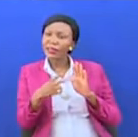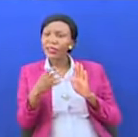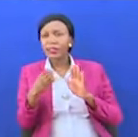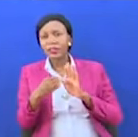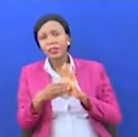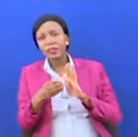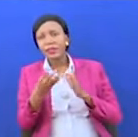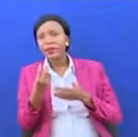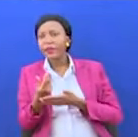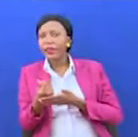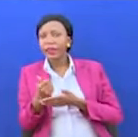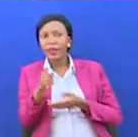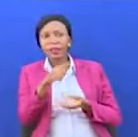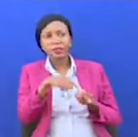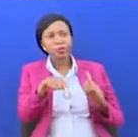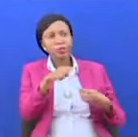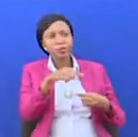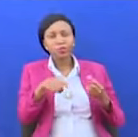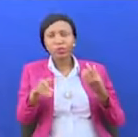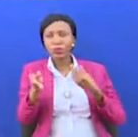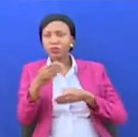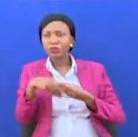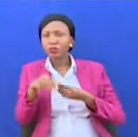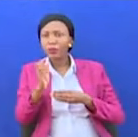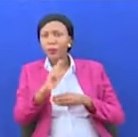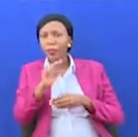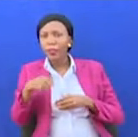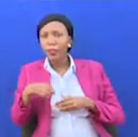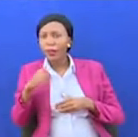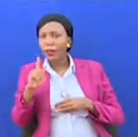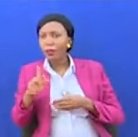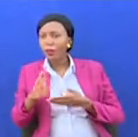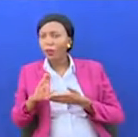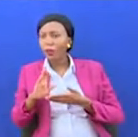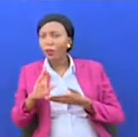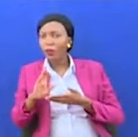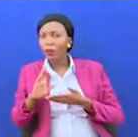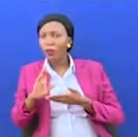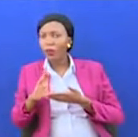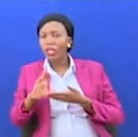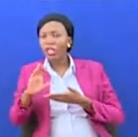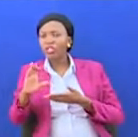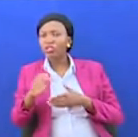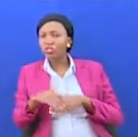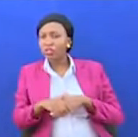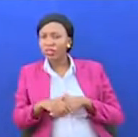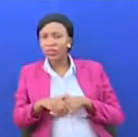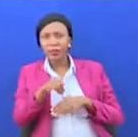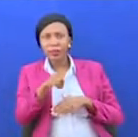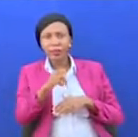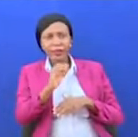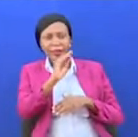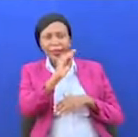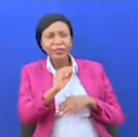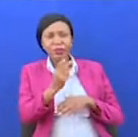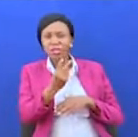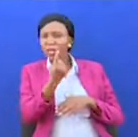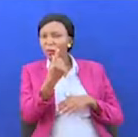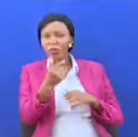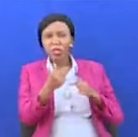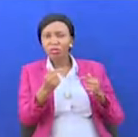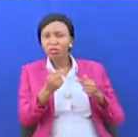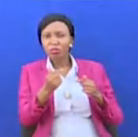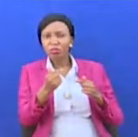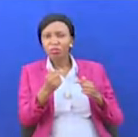79% ya fedha inayozunguka kwenye uchumi wetu iko cash, iko kwenye mikono ya watu. It was only 21% ndio ilikuwa